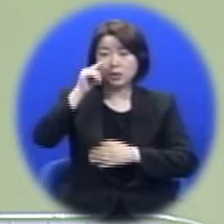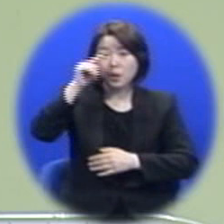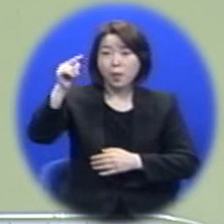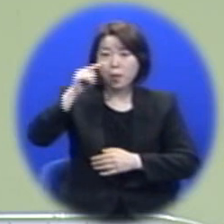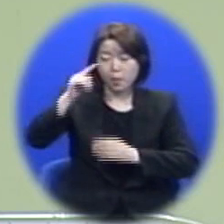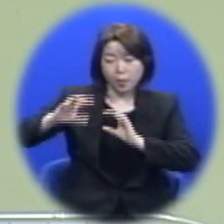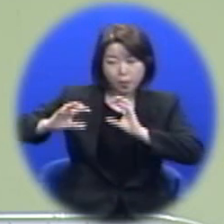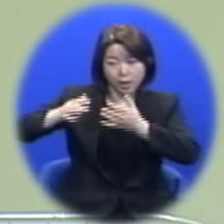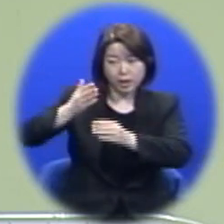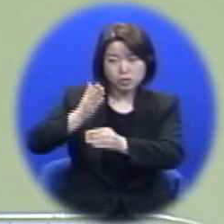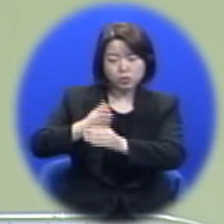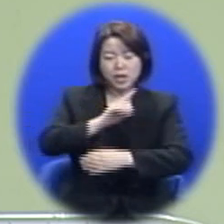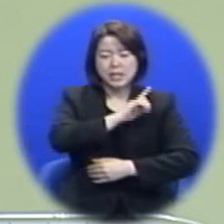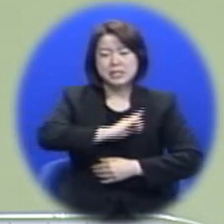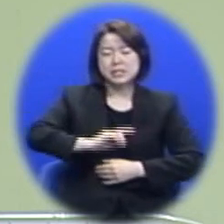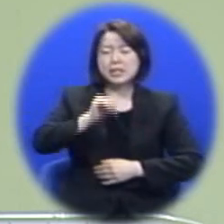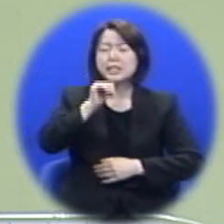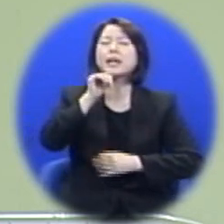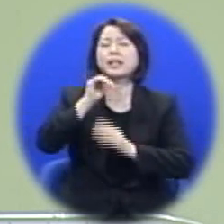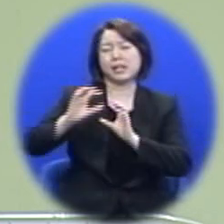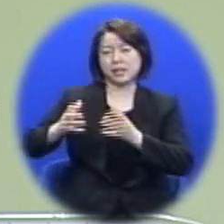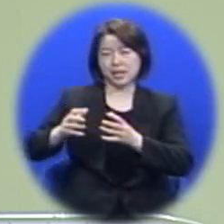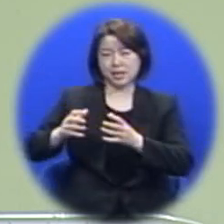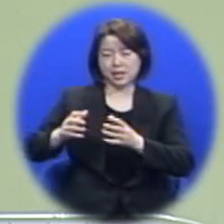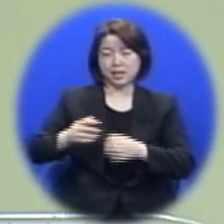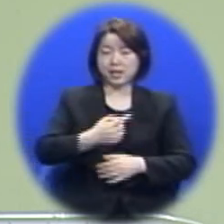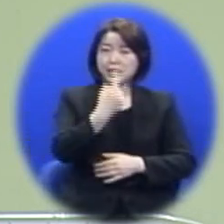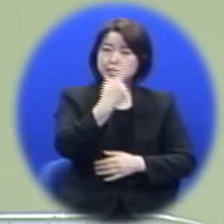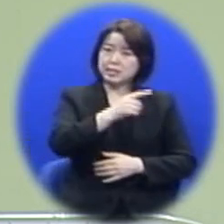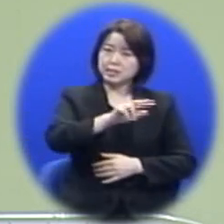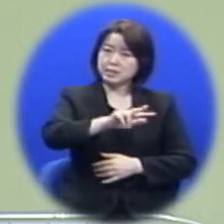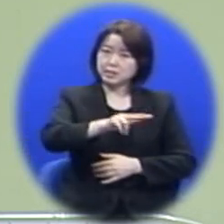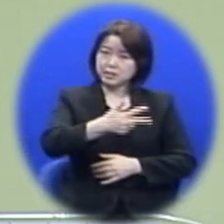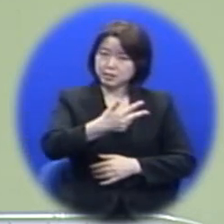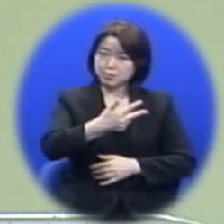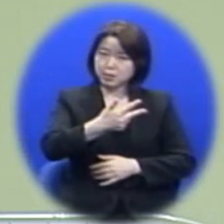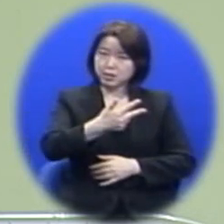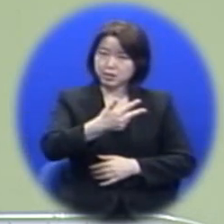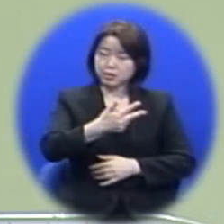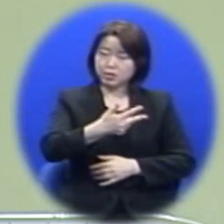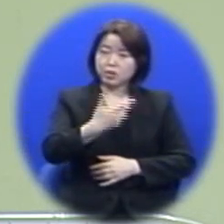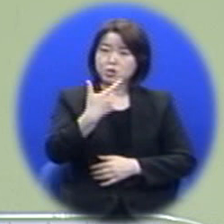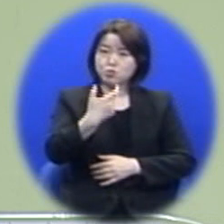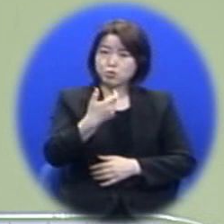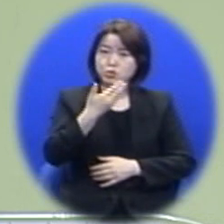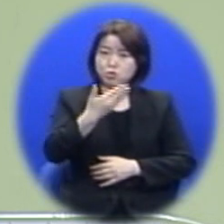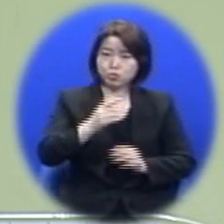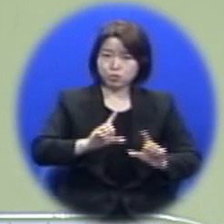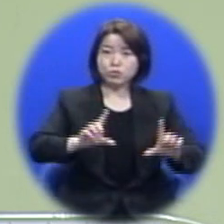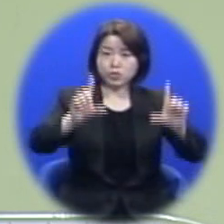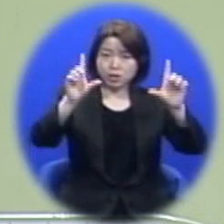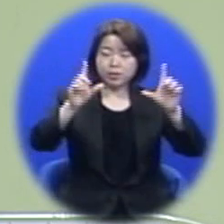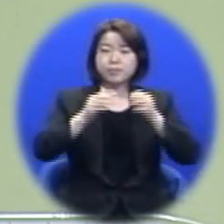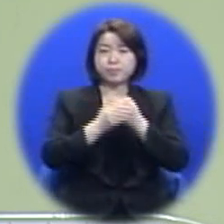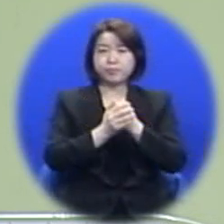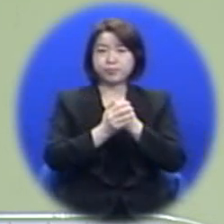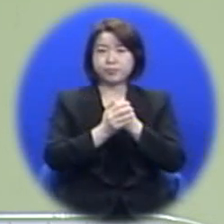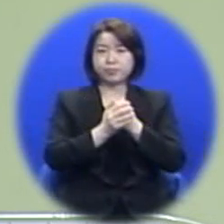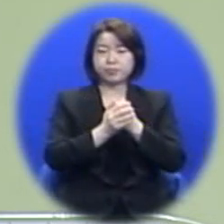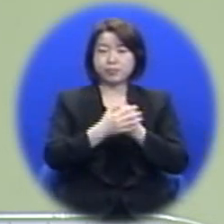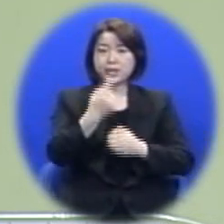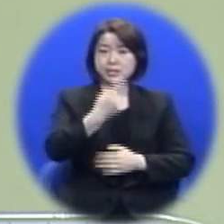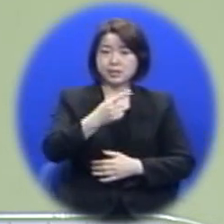가난한 나라입니다 그 나라가 1,700 69년 1,700